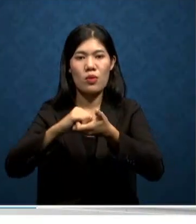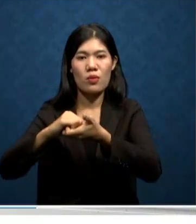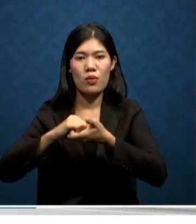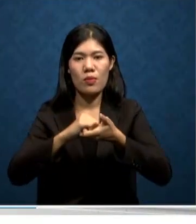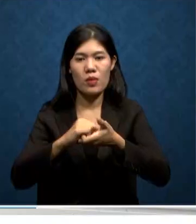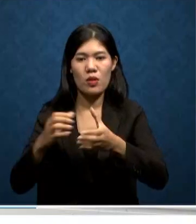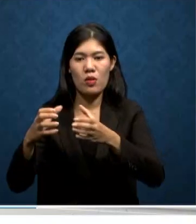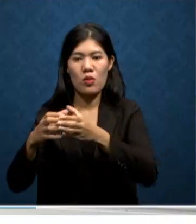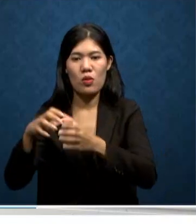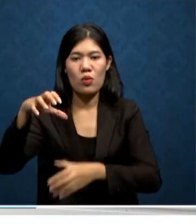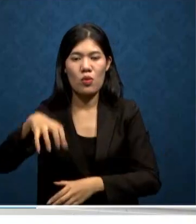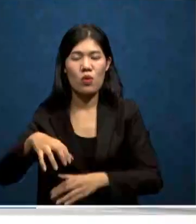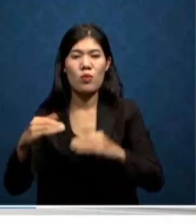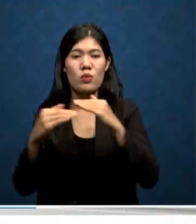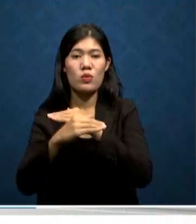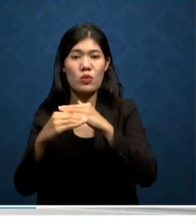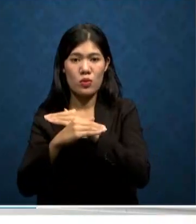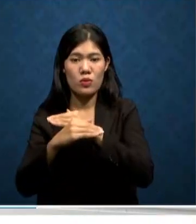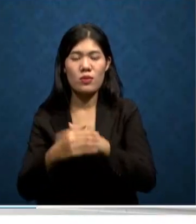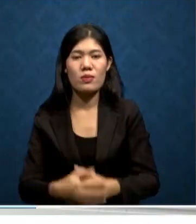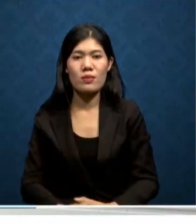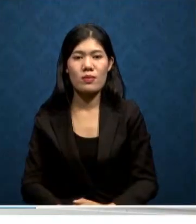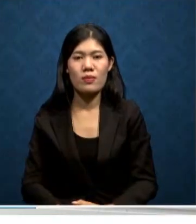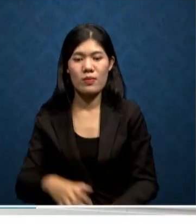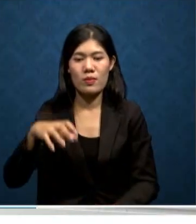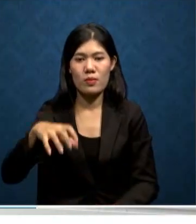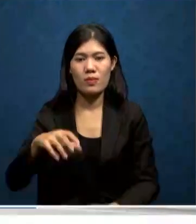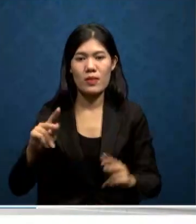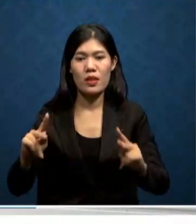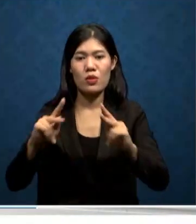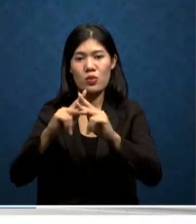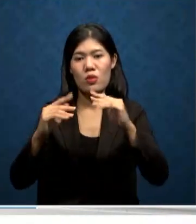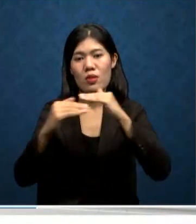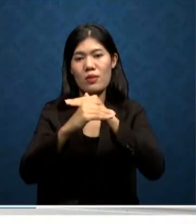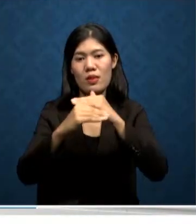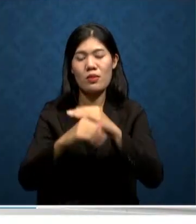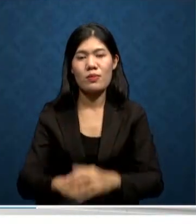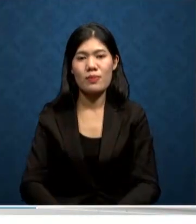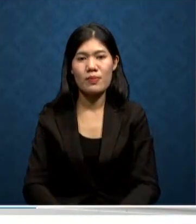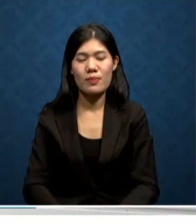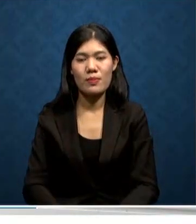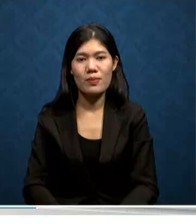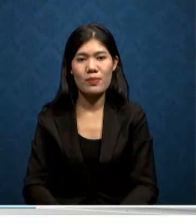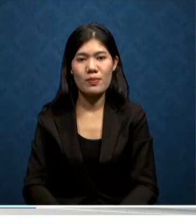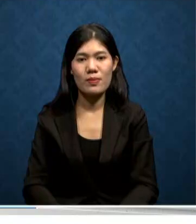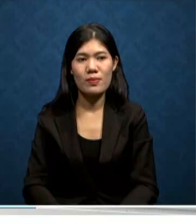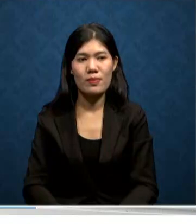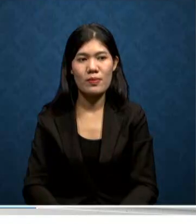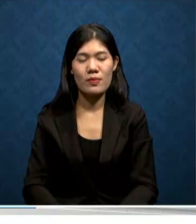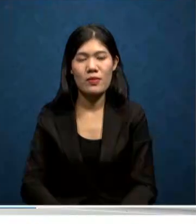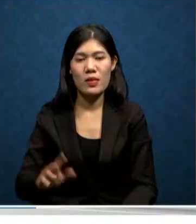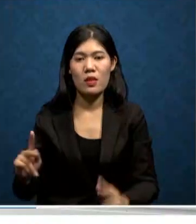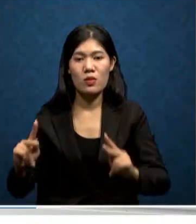การส่งทางบกกับกับกระทรวงคมนาคมและกระทรวง